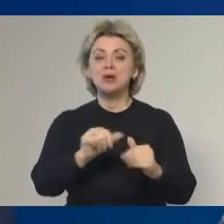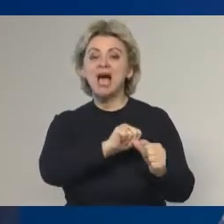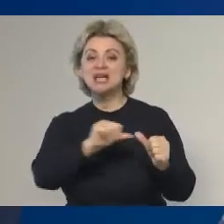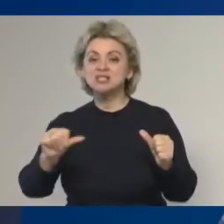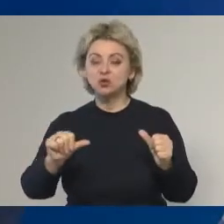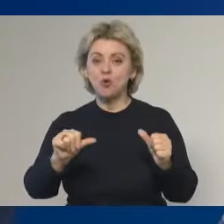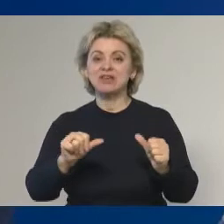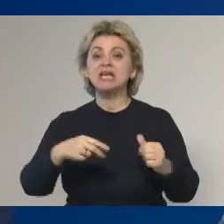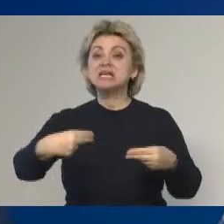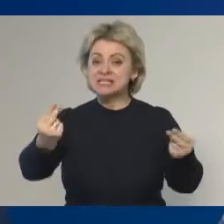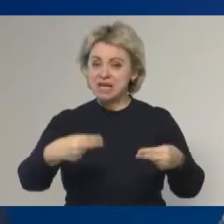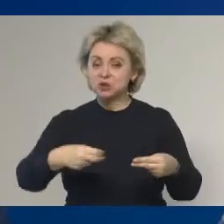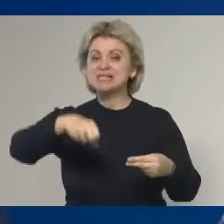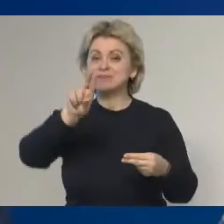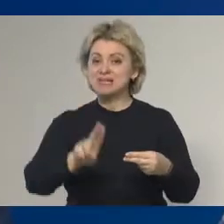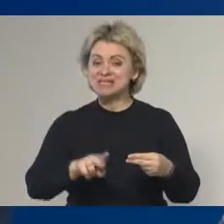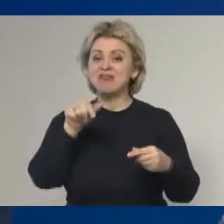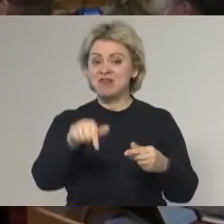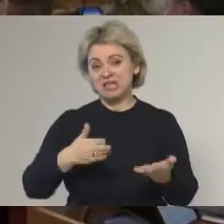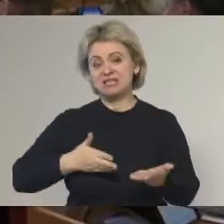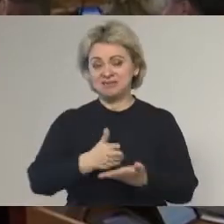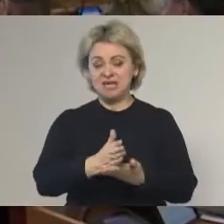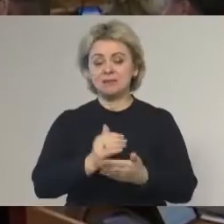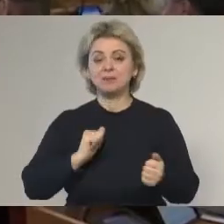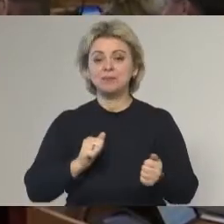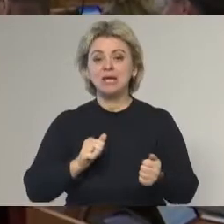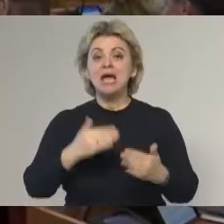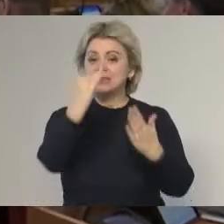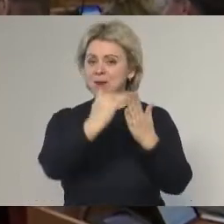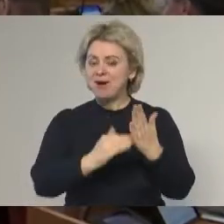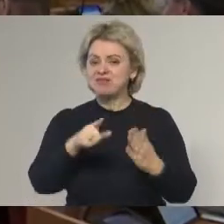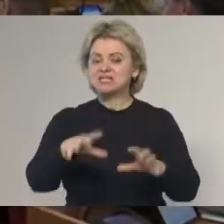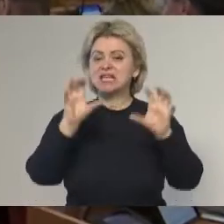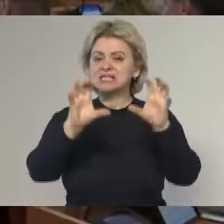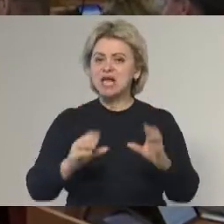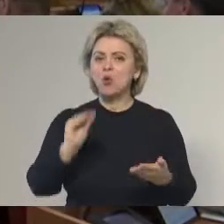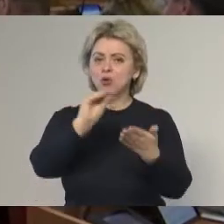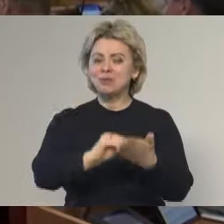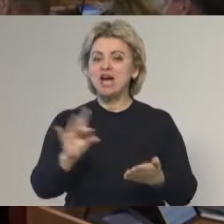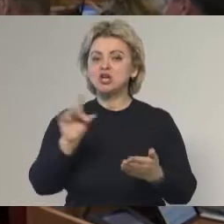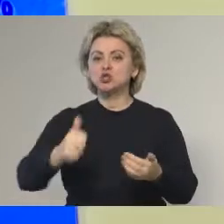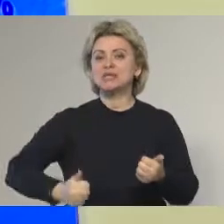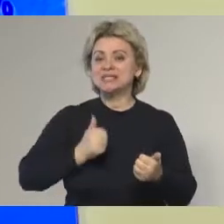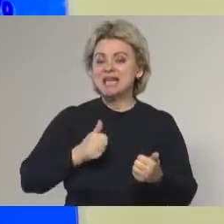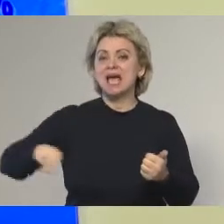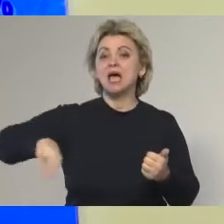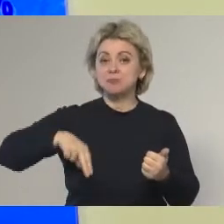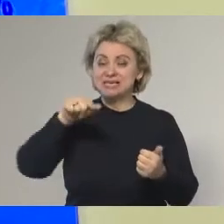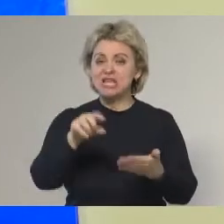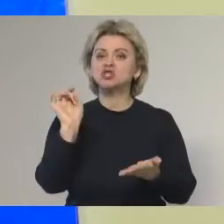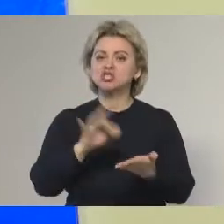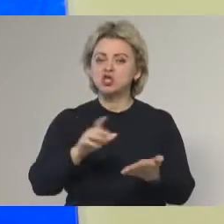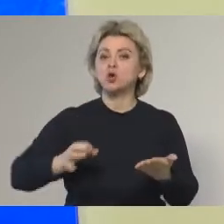основе заключения специалистов в этой сфере. На повестке и закон о присвоении Ростову статуса административный